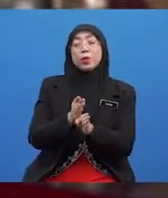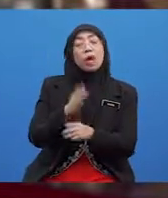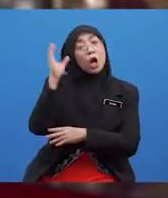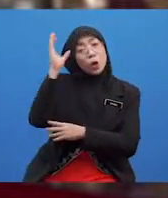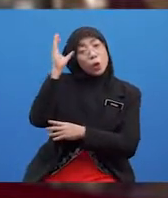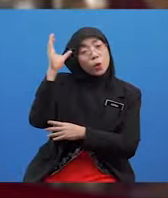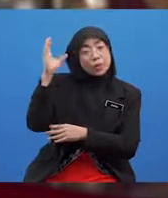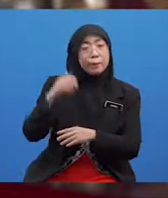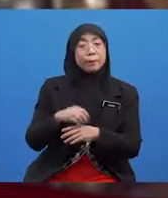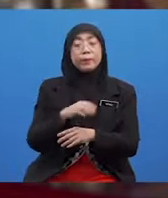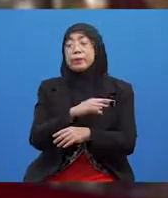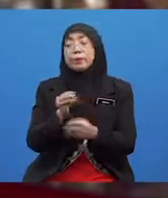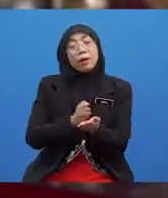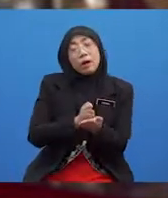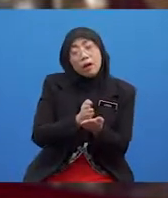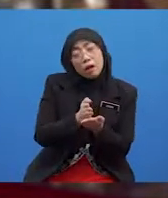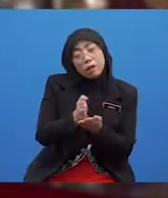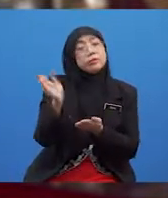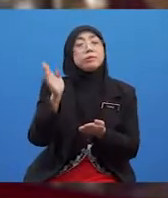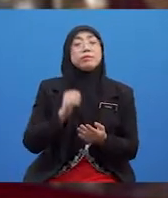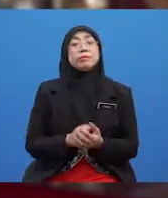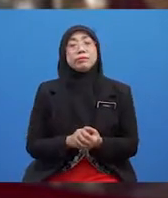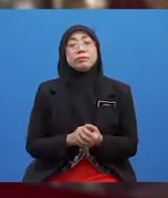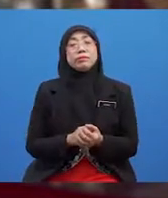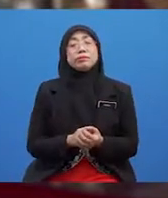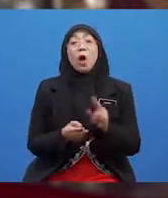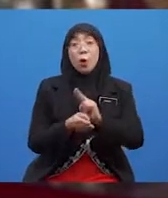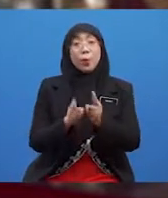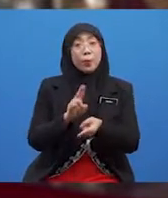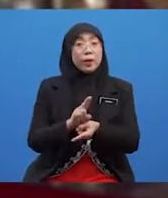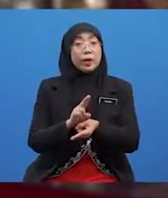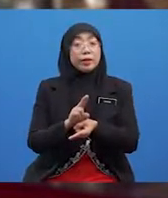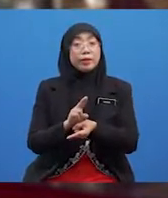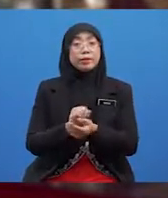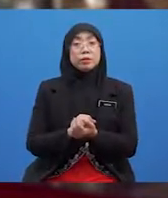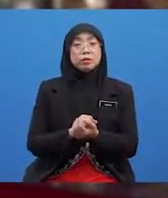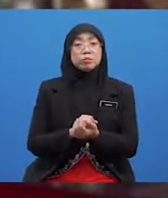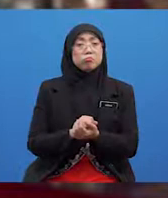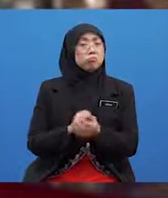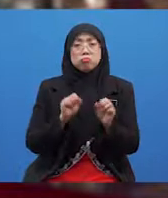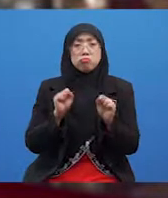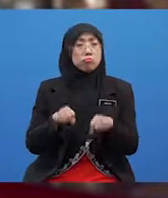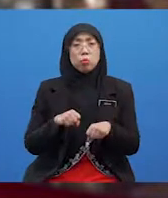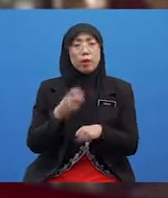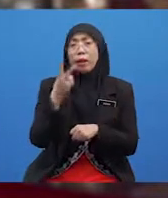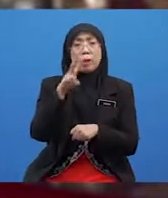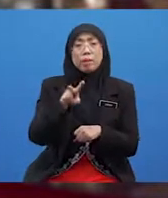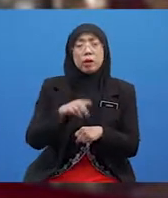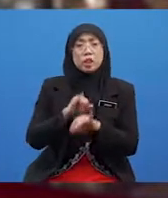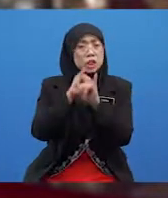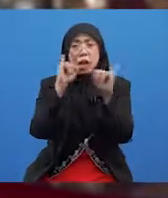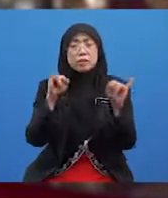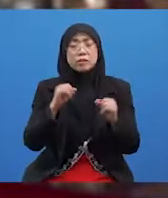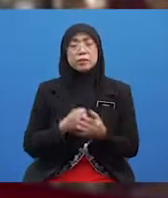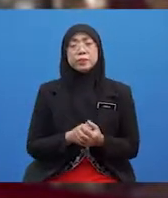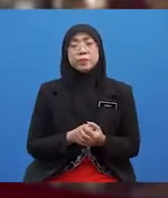berterusan sepanjang hayat. Perubahan yang perlu berlaku adalah sangat progresif, iaitu jelas dalam